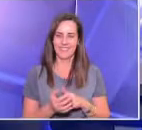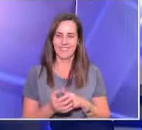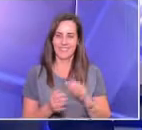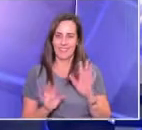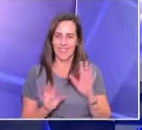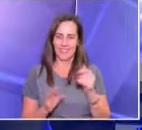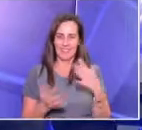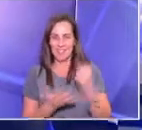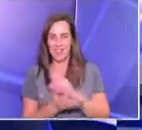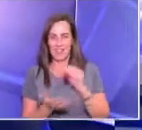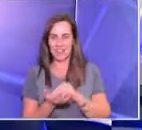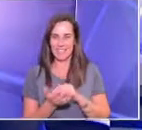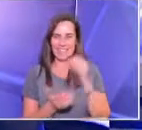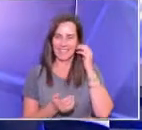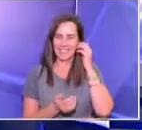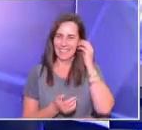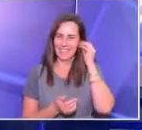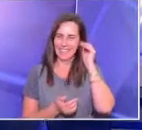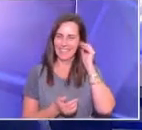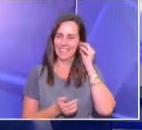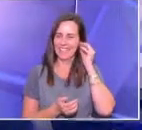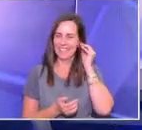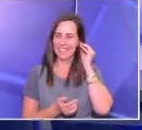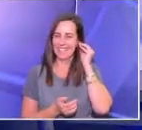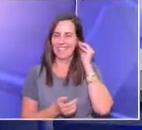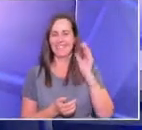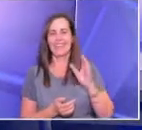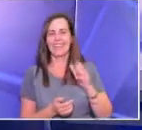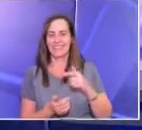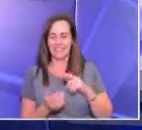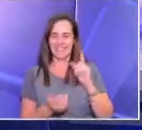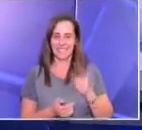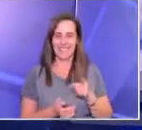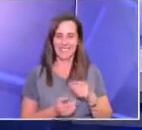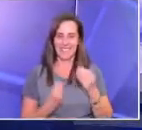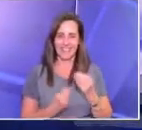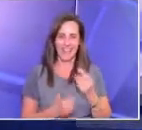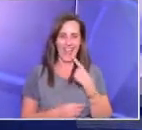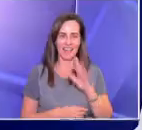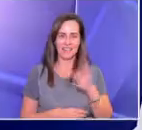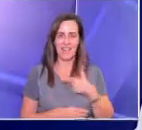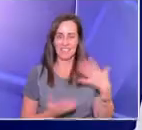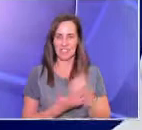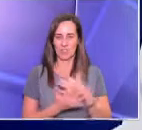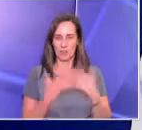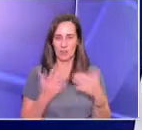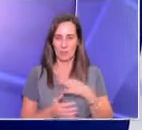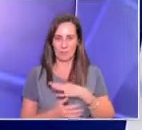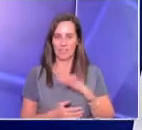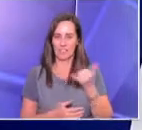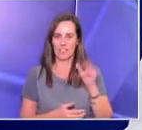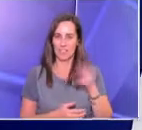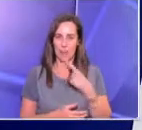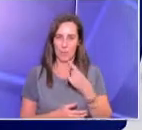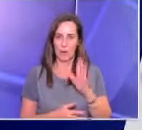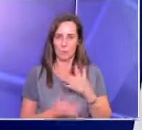שנייה, ניצחון, עוד רגע, זה נראה לי עורך דין בהתאהבות. לא, אני אומרת, צריך רגע להגיד מה הניצחון הגדול, כי בעיניי כן יש